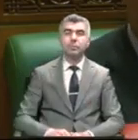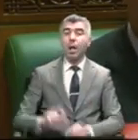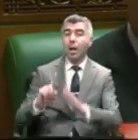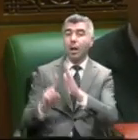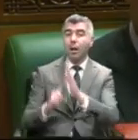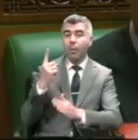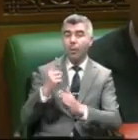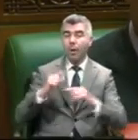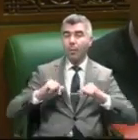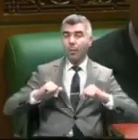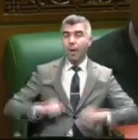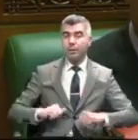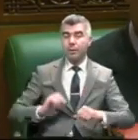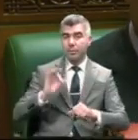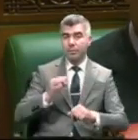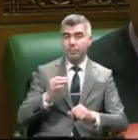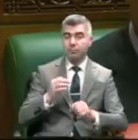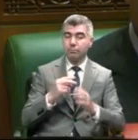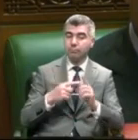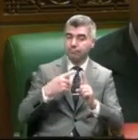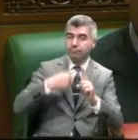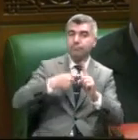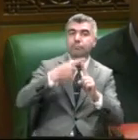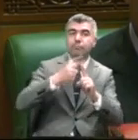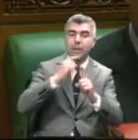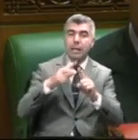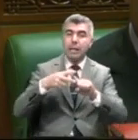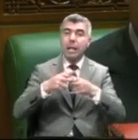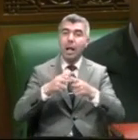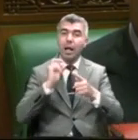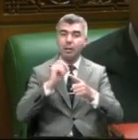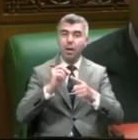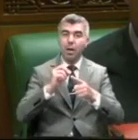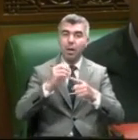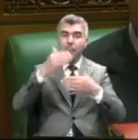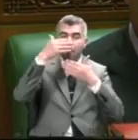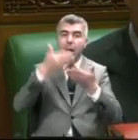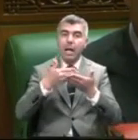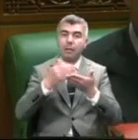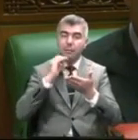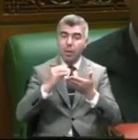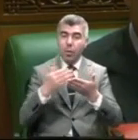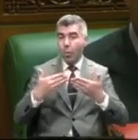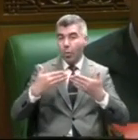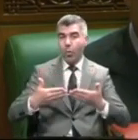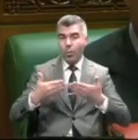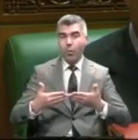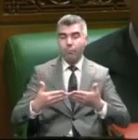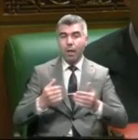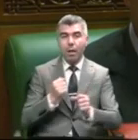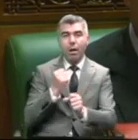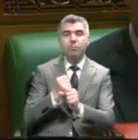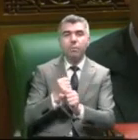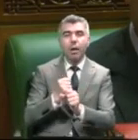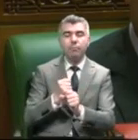الوزير بما تمثله من تقدم وتطور في مجال الصناعه في بلادنا فانها تتطلب اليوم العمل بشكل